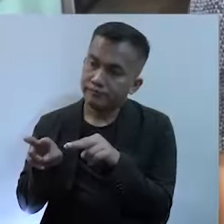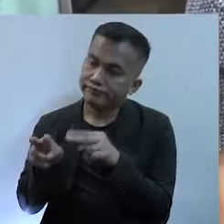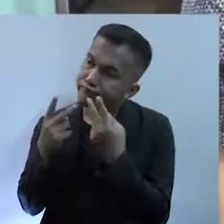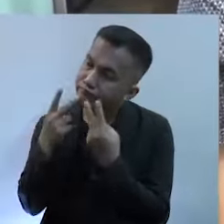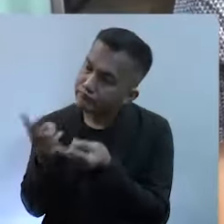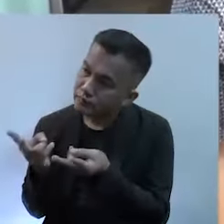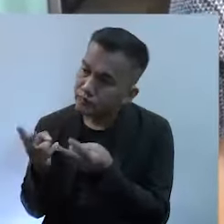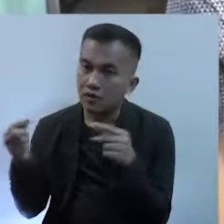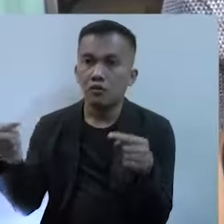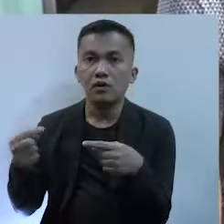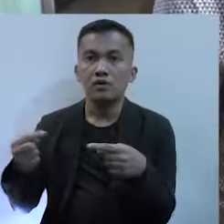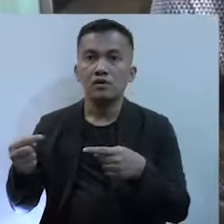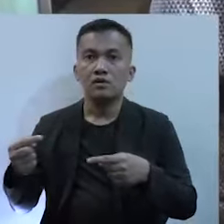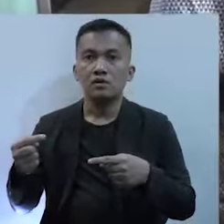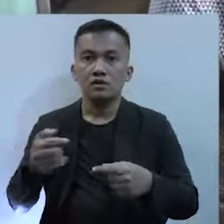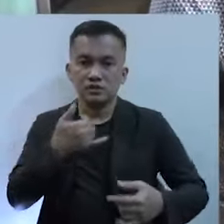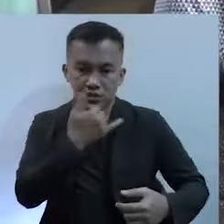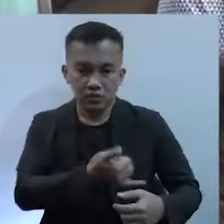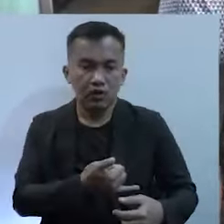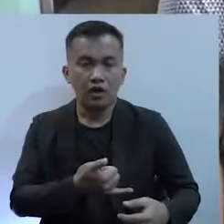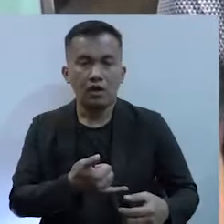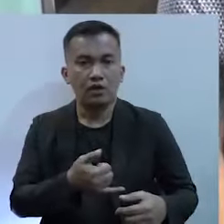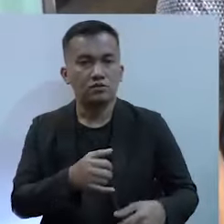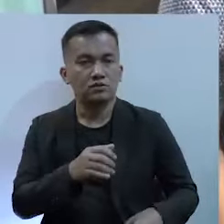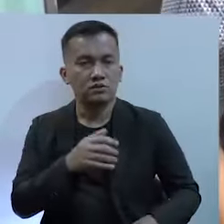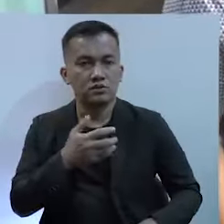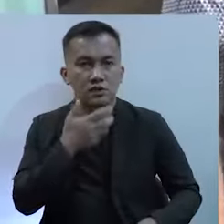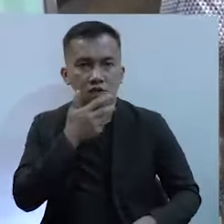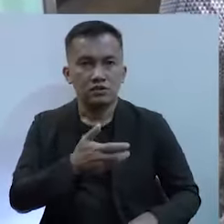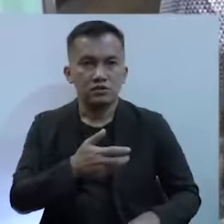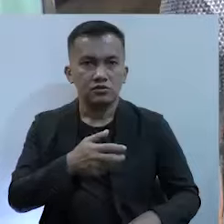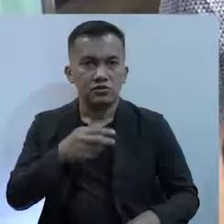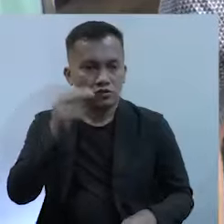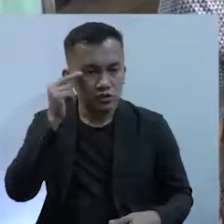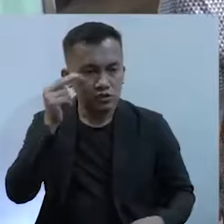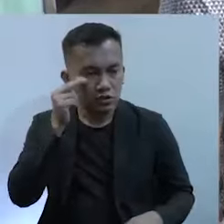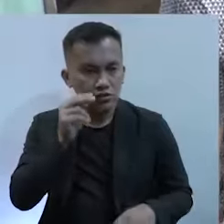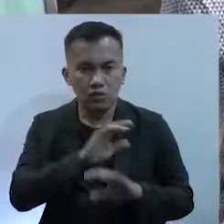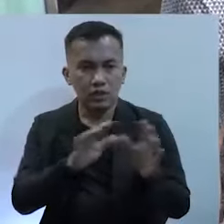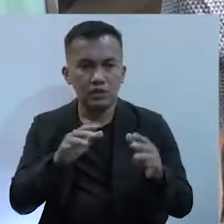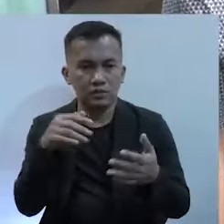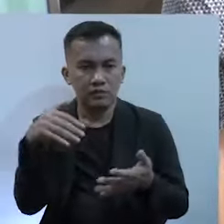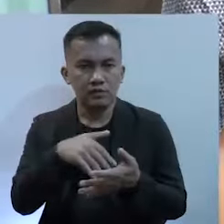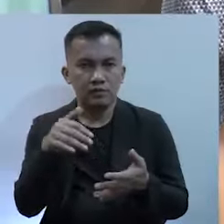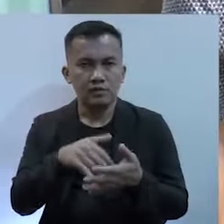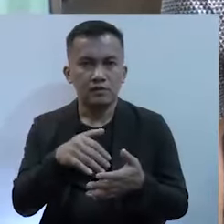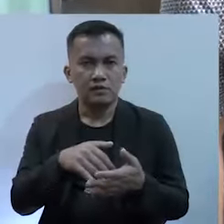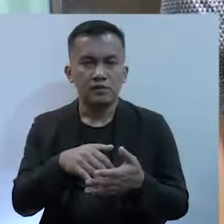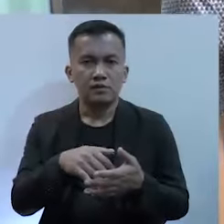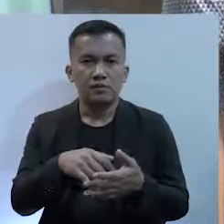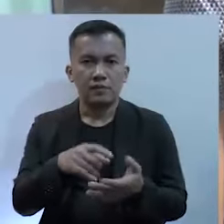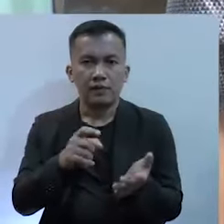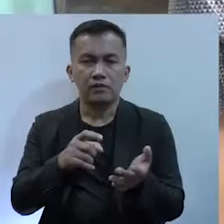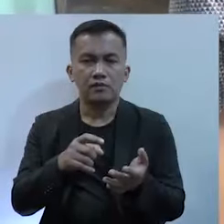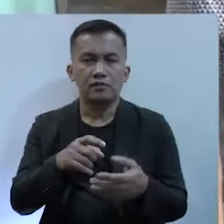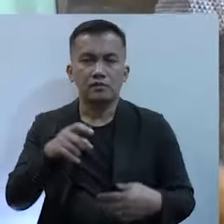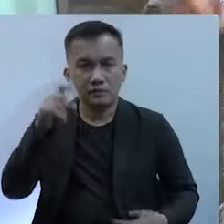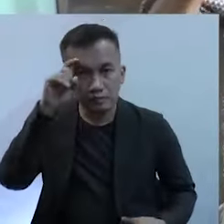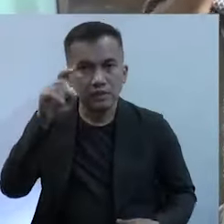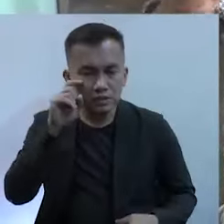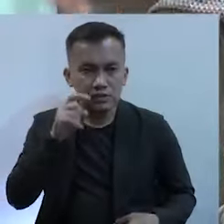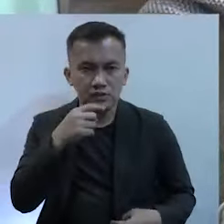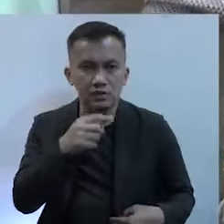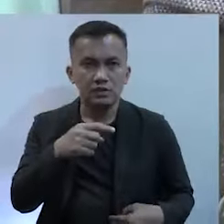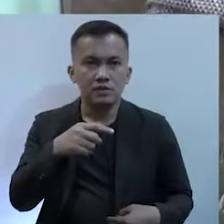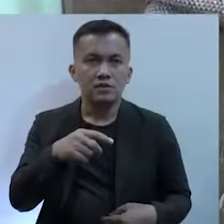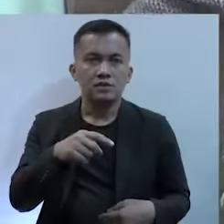po dito, nanonood lang po nung away, sinigawan niya na po na, Minion, Minion, huwag ka na mag-aral, mag-tot ka na lang.